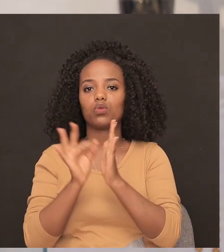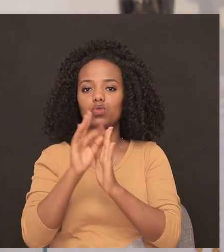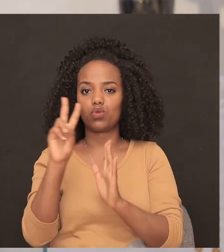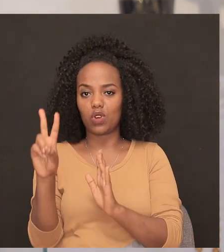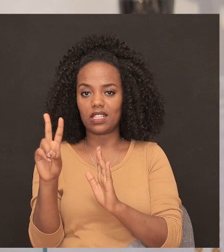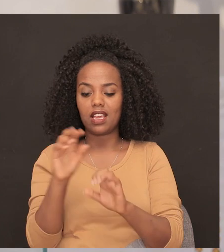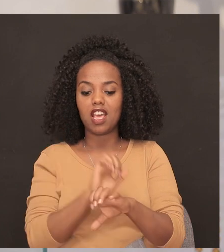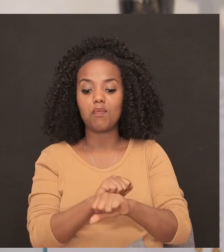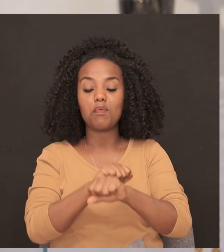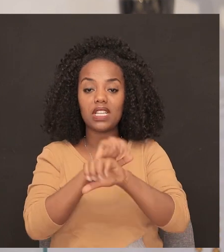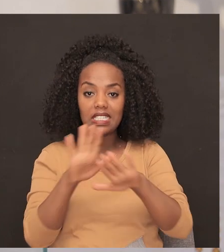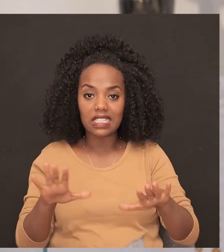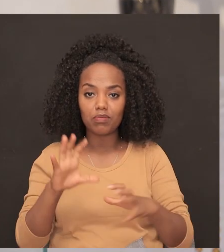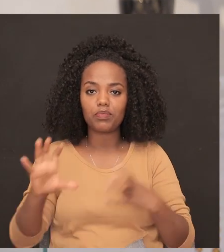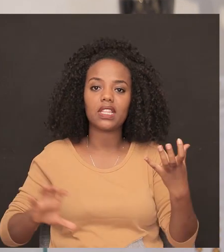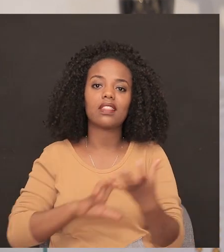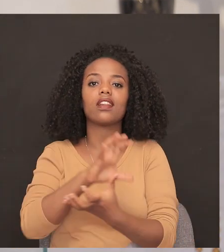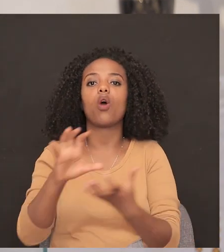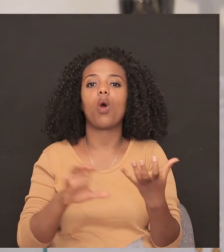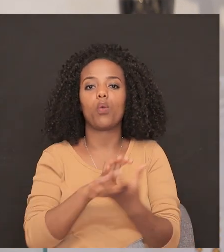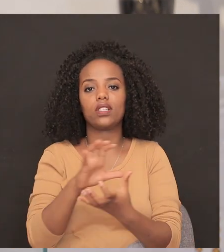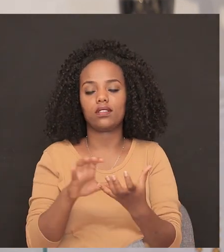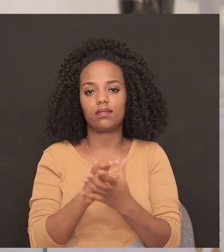ምድር ብትነዋወጥ አሉ፣